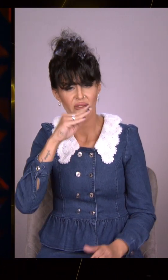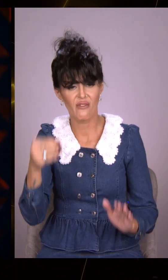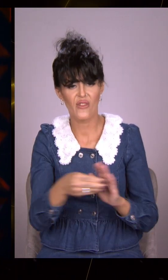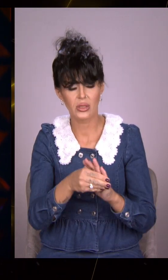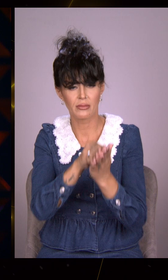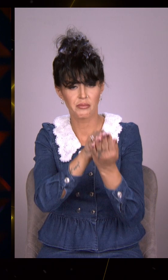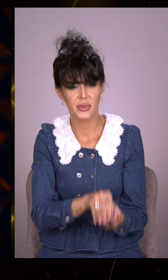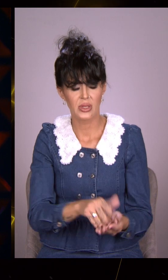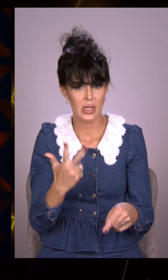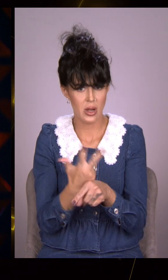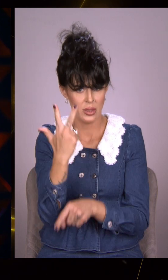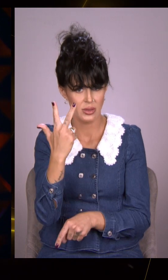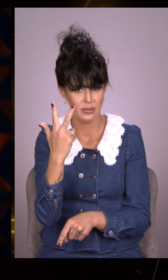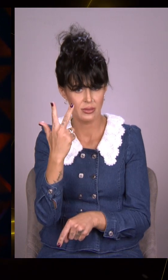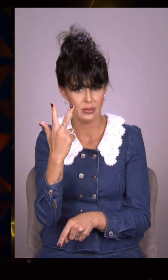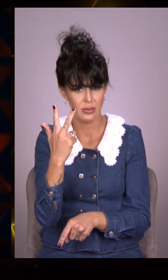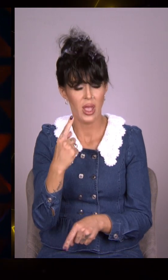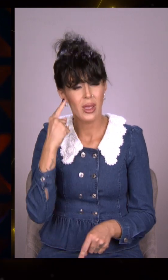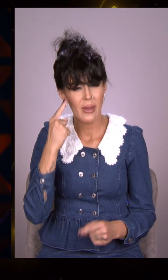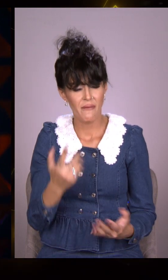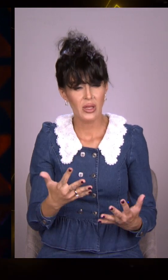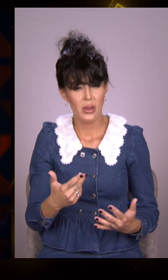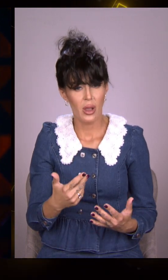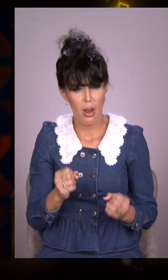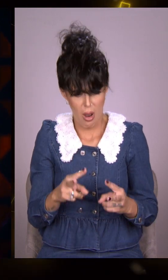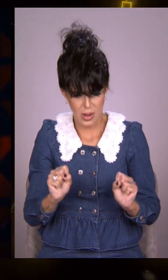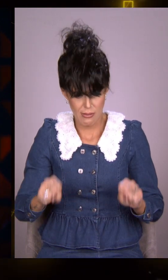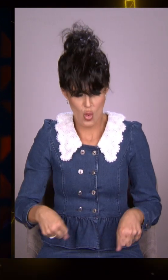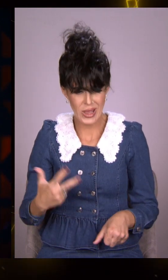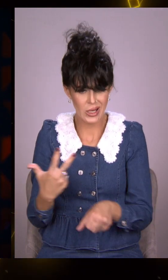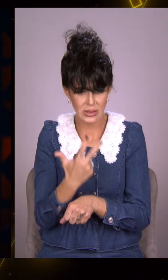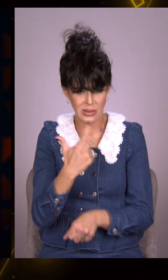тричі. Просто уявіть, тричі